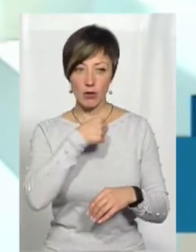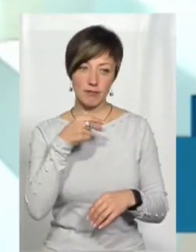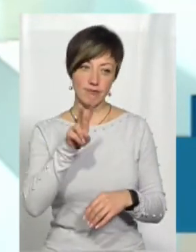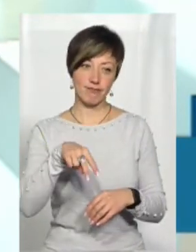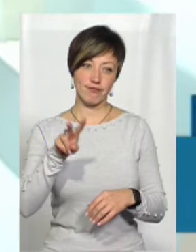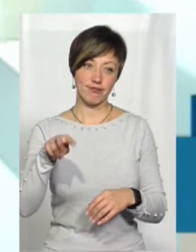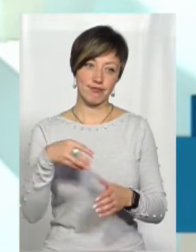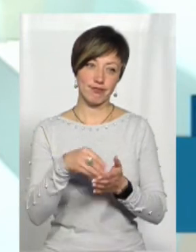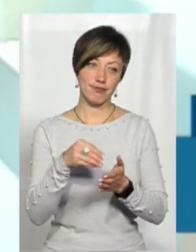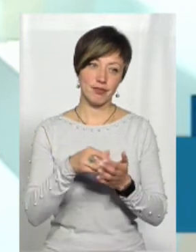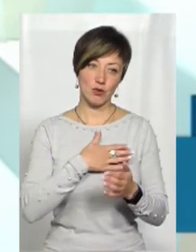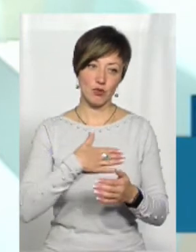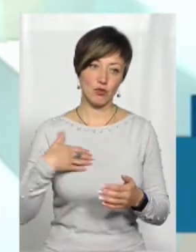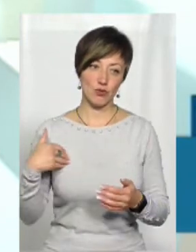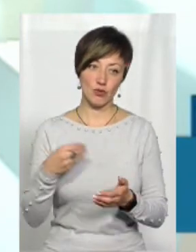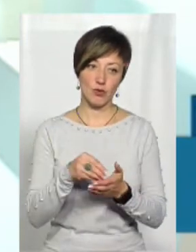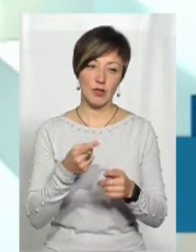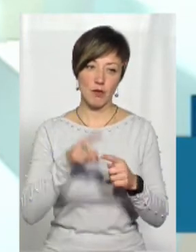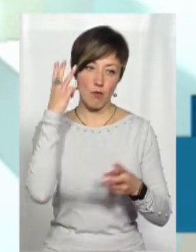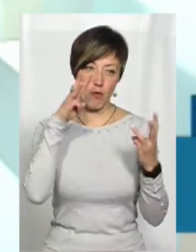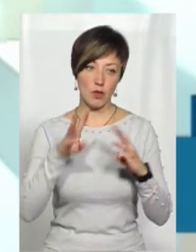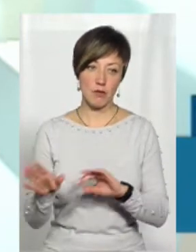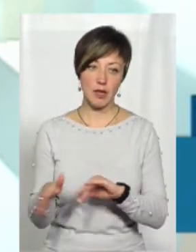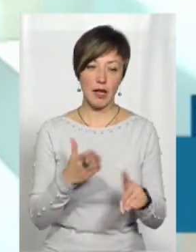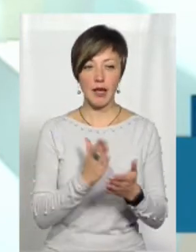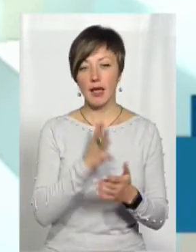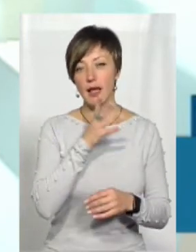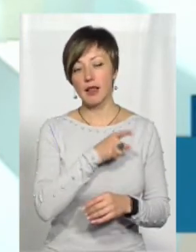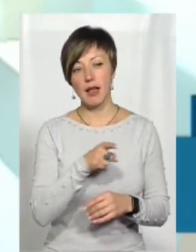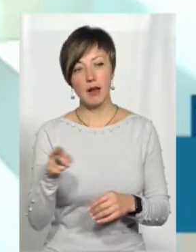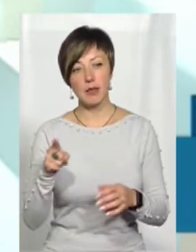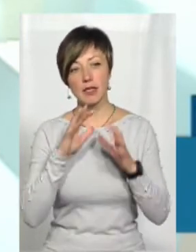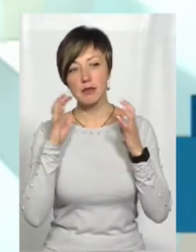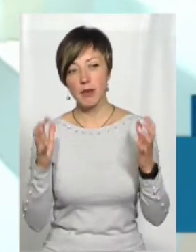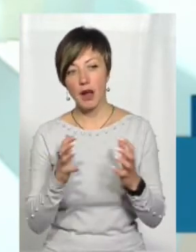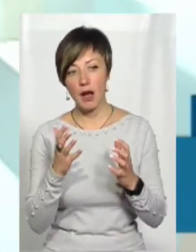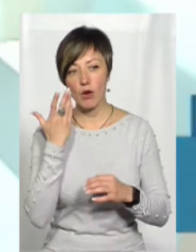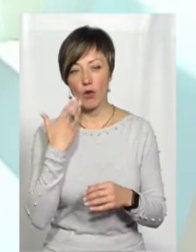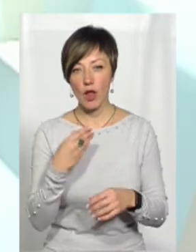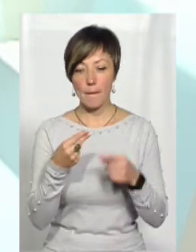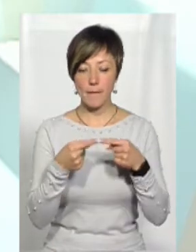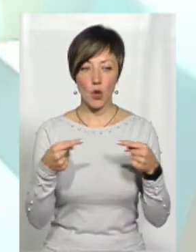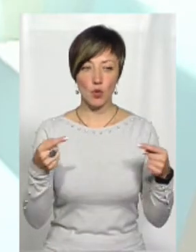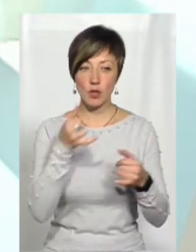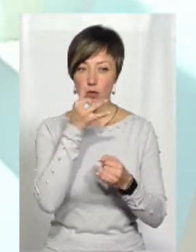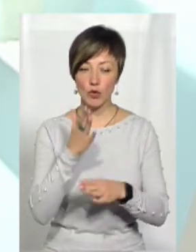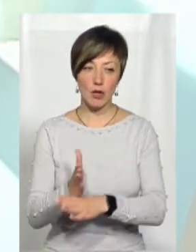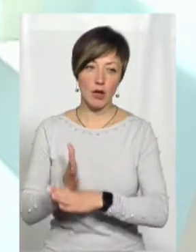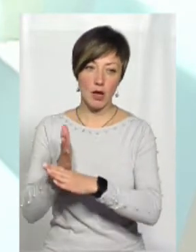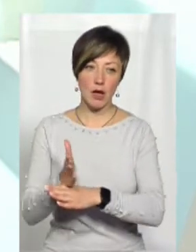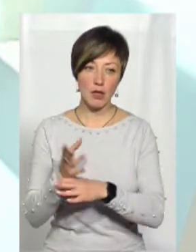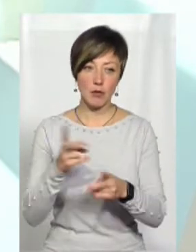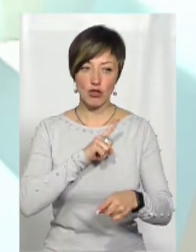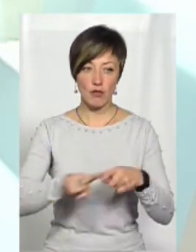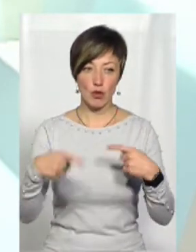дивляться покупці, і не хочуть його брати, бо це вже мода минає. Є терміни ж зберігання, коли продукція не може довго лежати, і